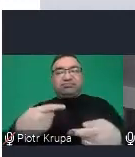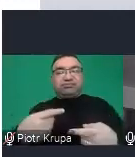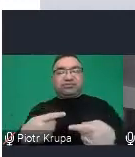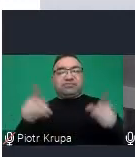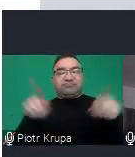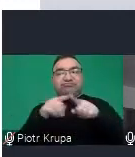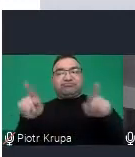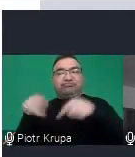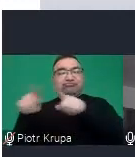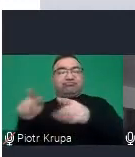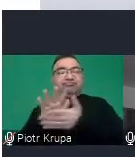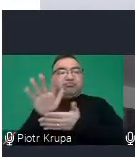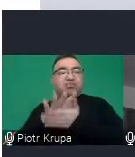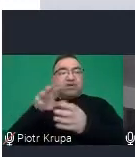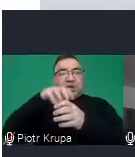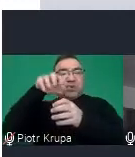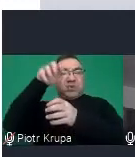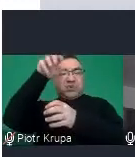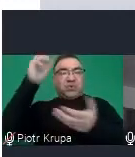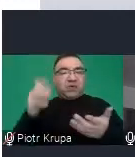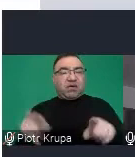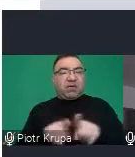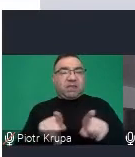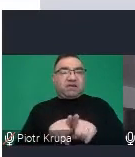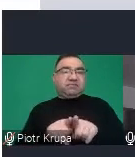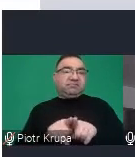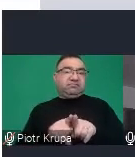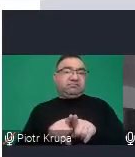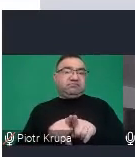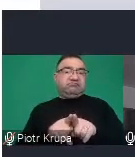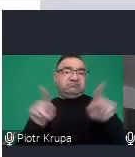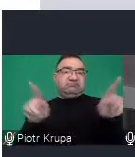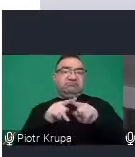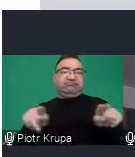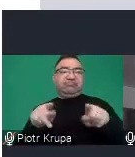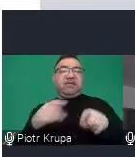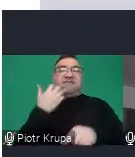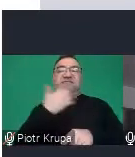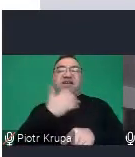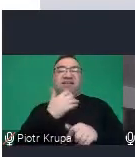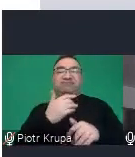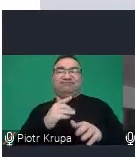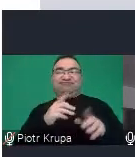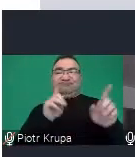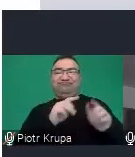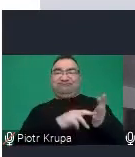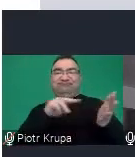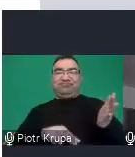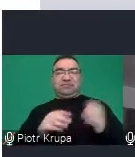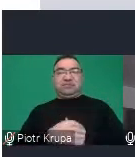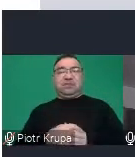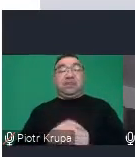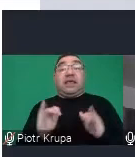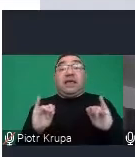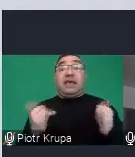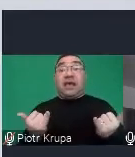emisji zanieczyszczeń gazowych do atmosfery, a w konsekwencji sukcesywną rezygnację z paliwa węglowego. Drodzy Państwo, w jaki